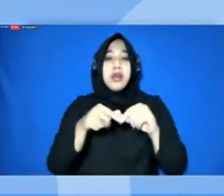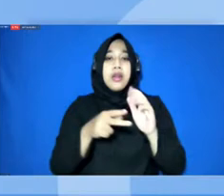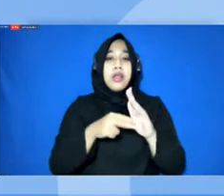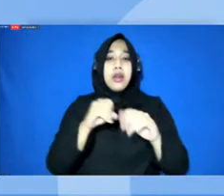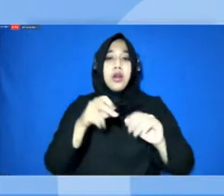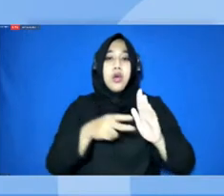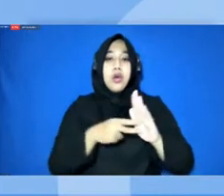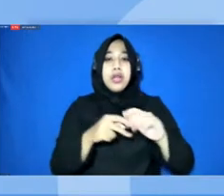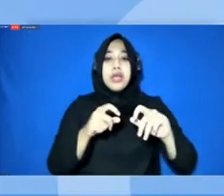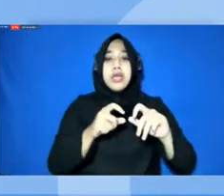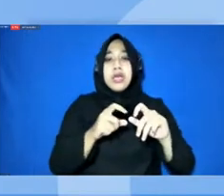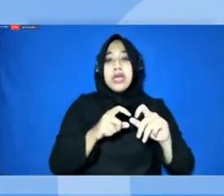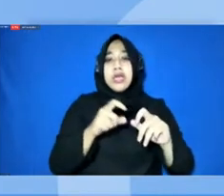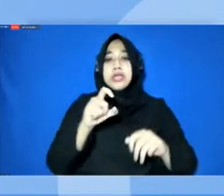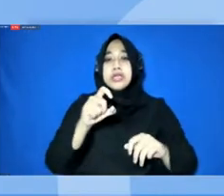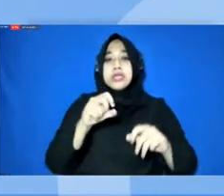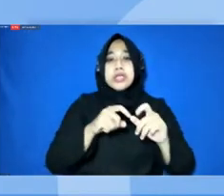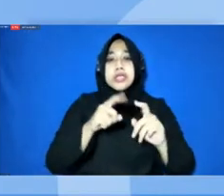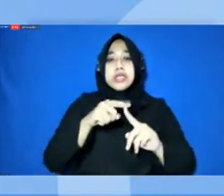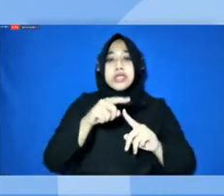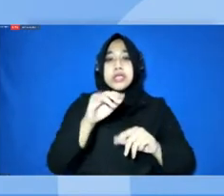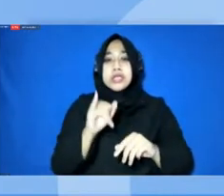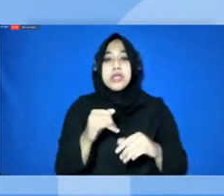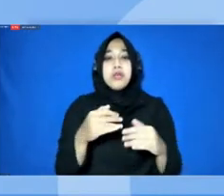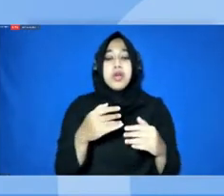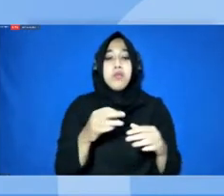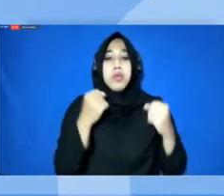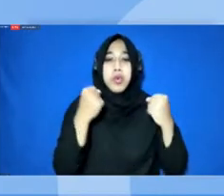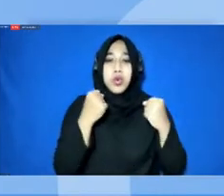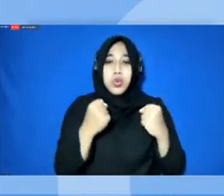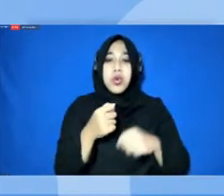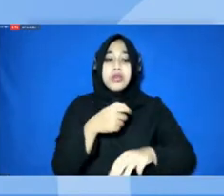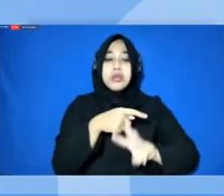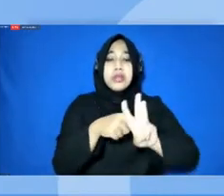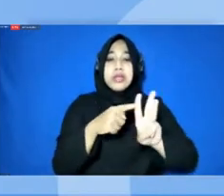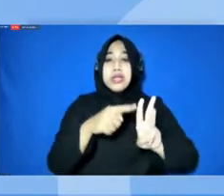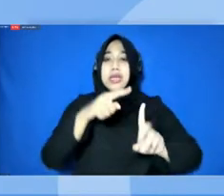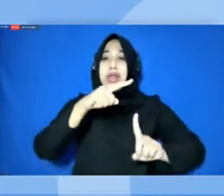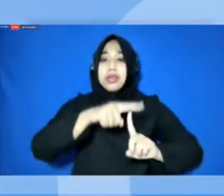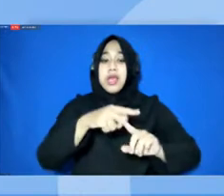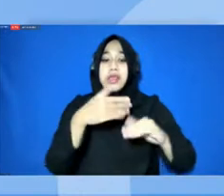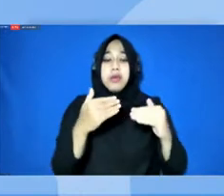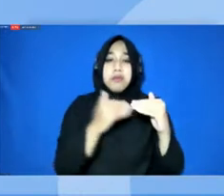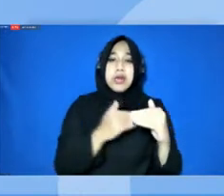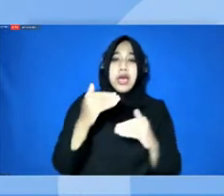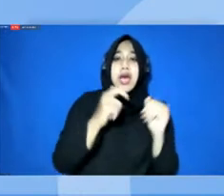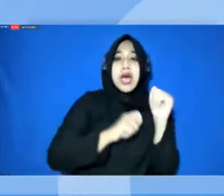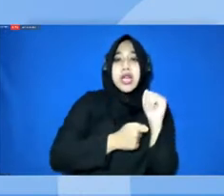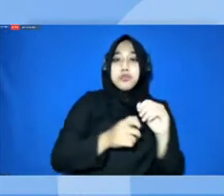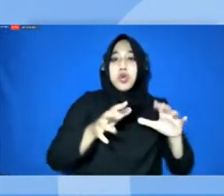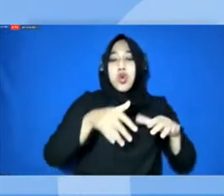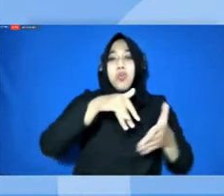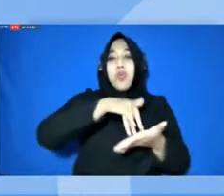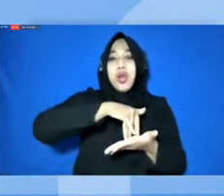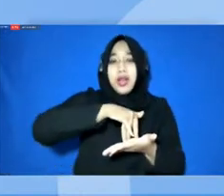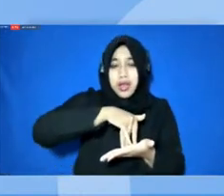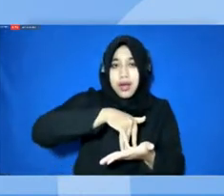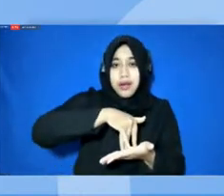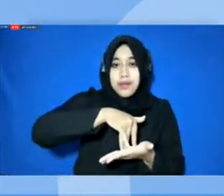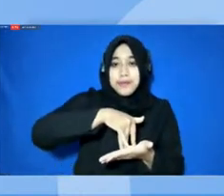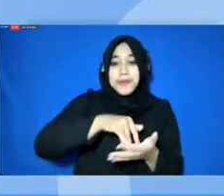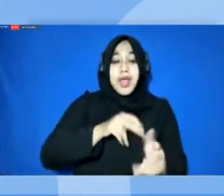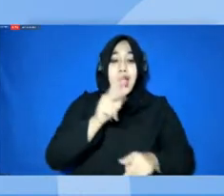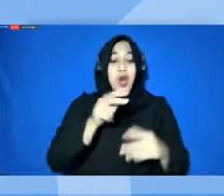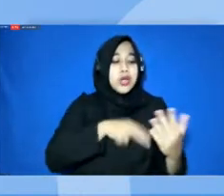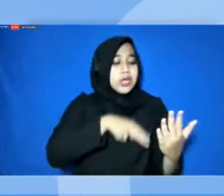bagaimana tidak hanya memperkuat surveillance dalam konteks 3T, tapi bagaimana meningkatkan respon terhadap kelompok rentan. Nah, kalau dilihat